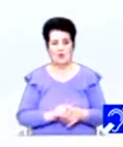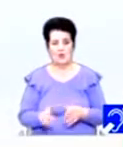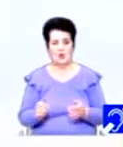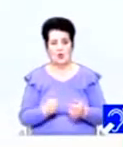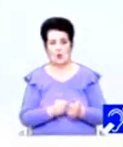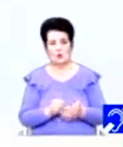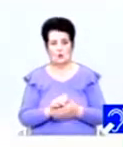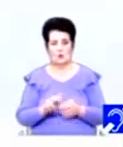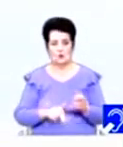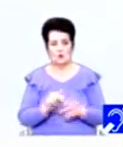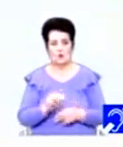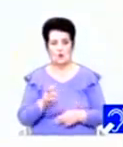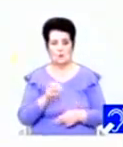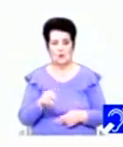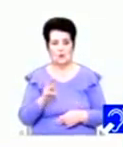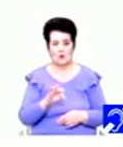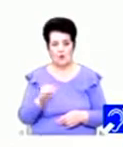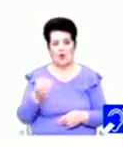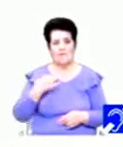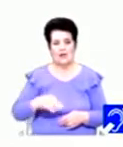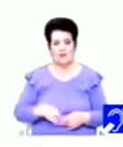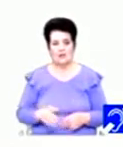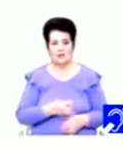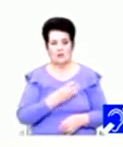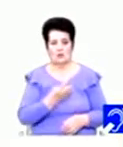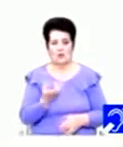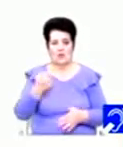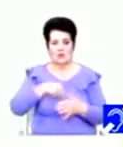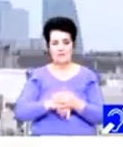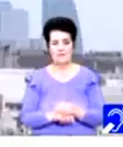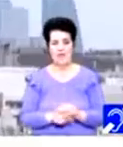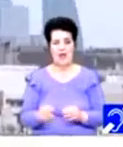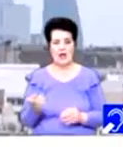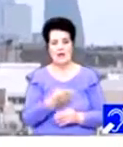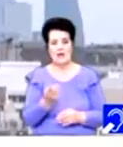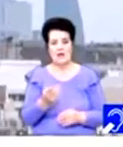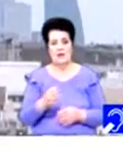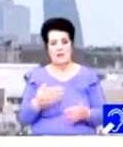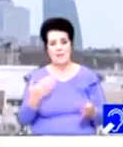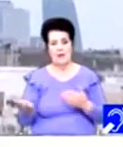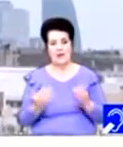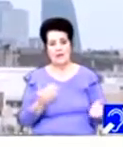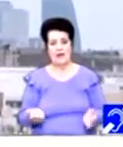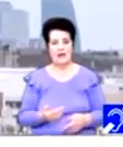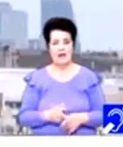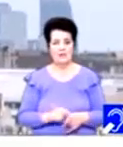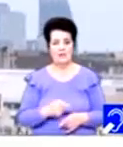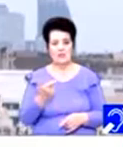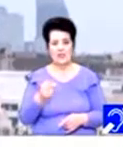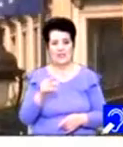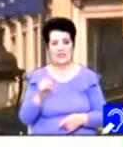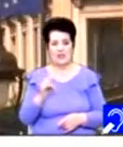al parteneriatului moldo-francez și își dorește aprofundarea relațiilor bilaterale. Și Zinaida Greceanu, președinte